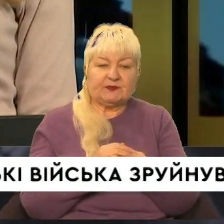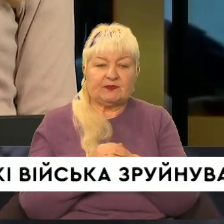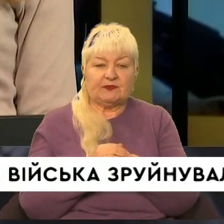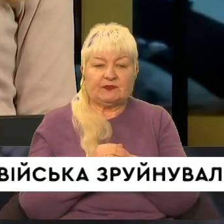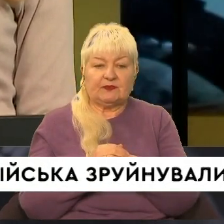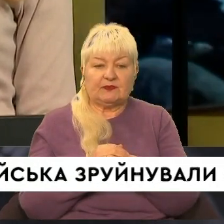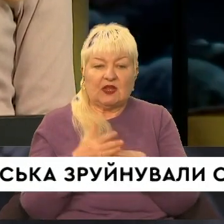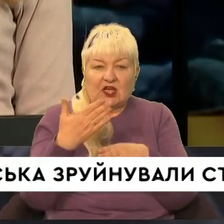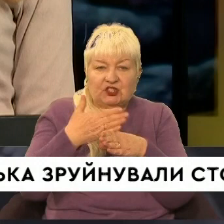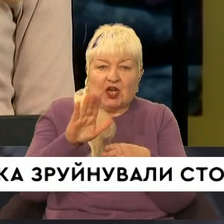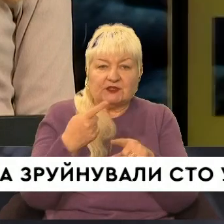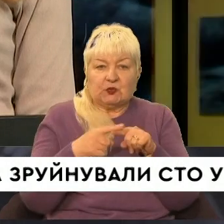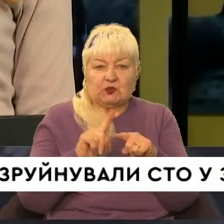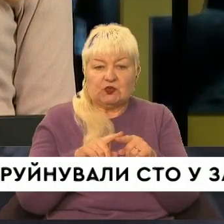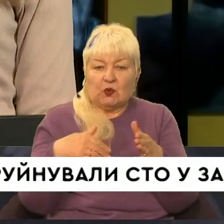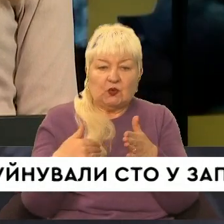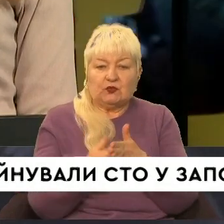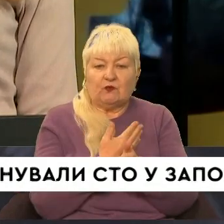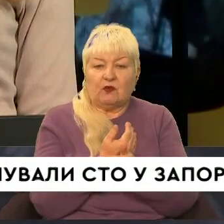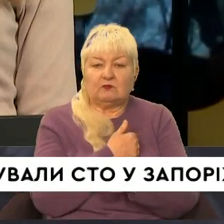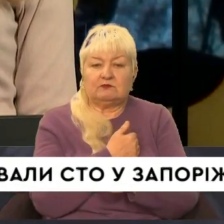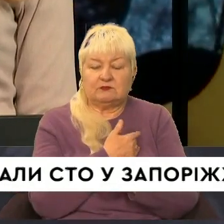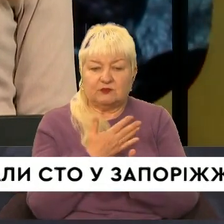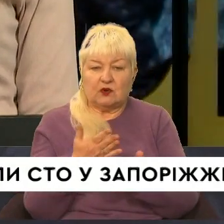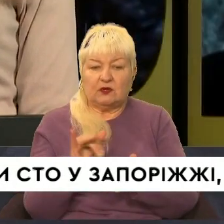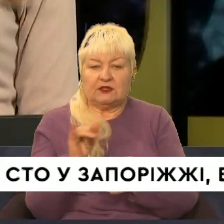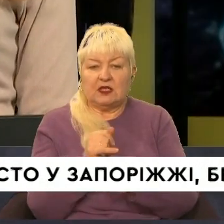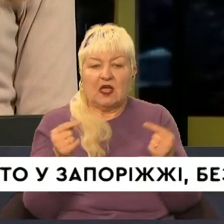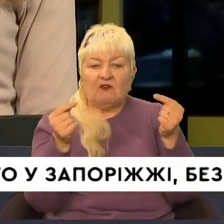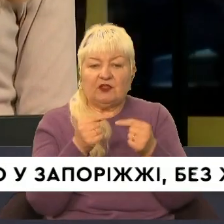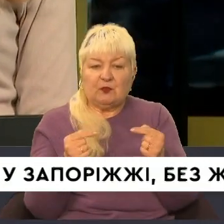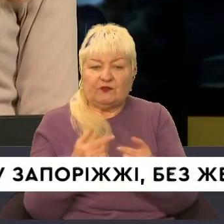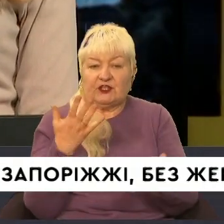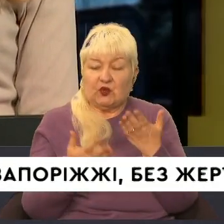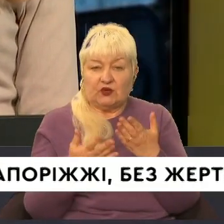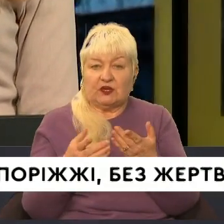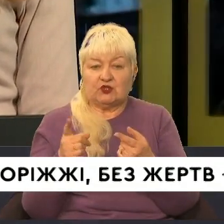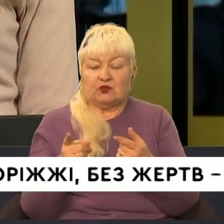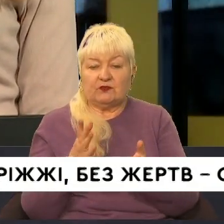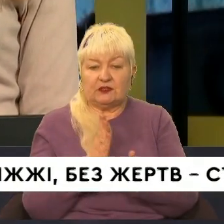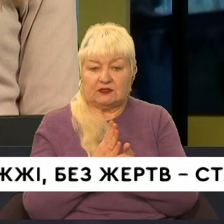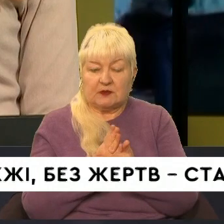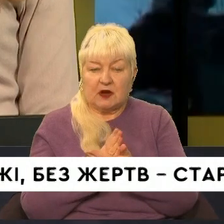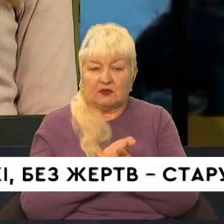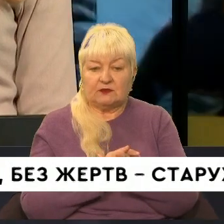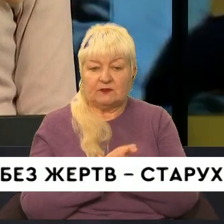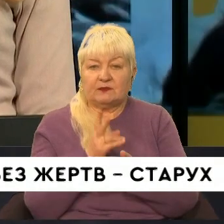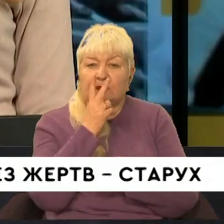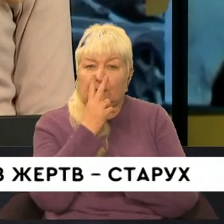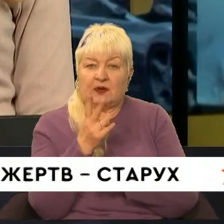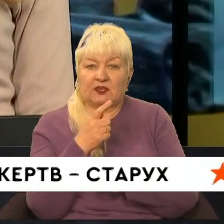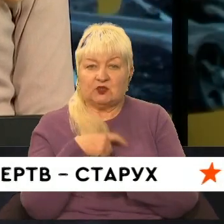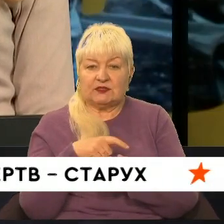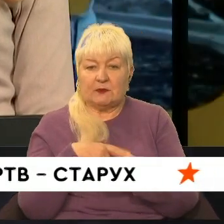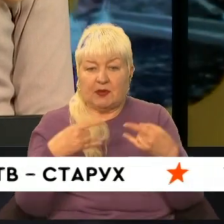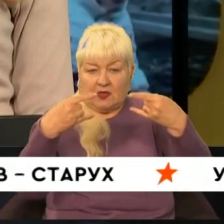найбільшу частку цього нового попиту. І відповідно, ну, якщо вони зазвичай тримають, вони бачать там себе на моніторі,